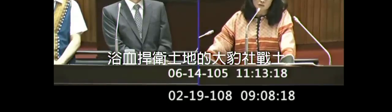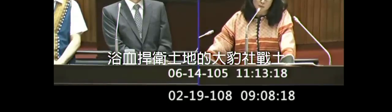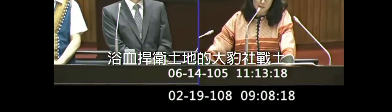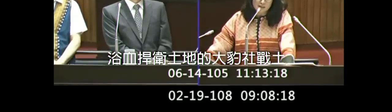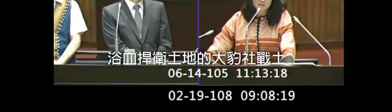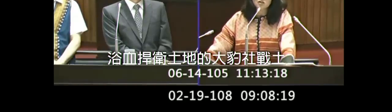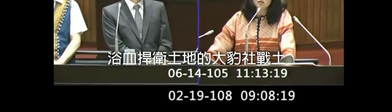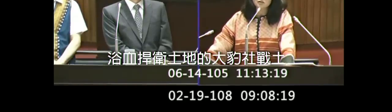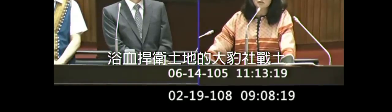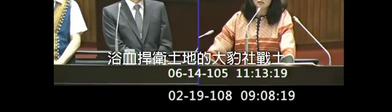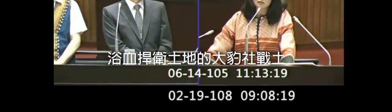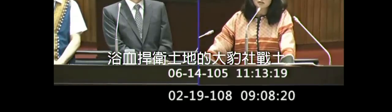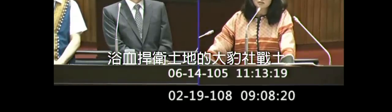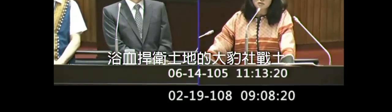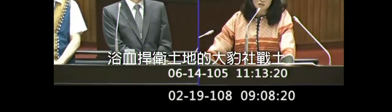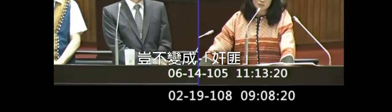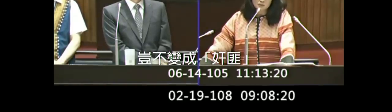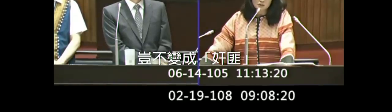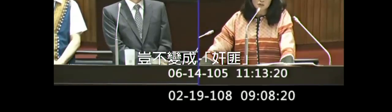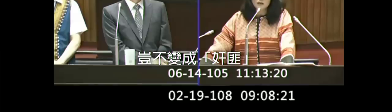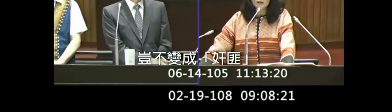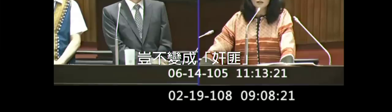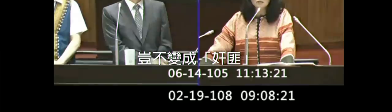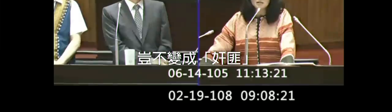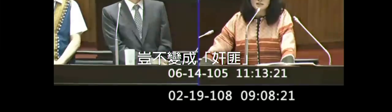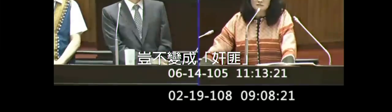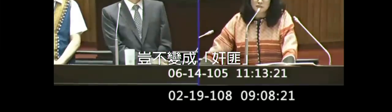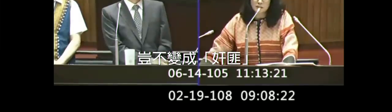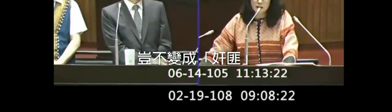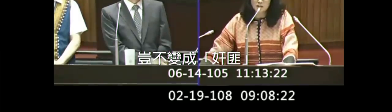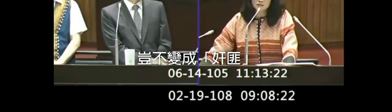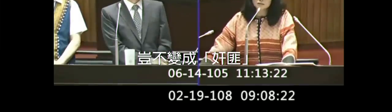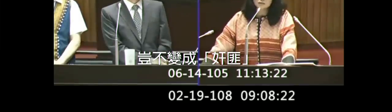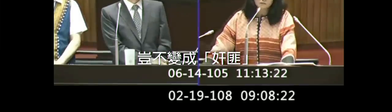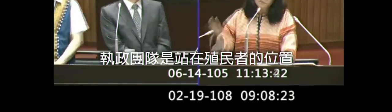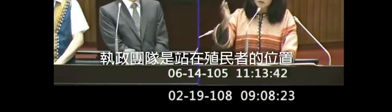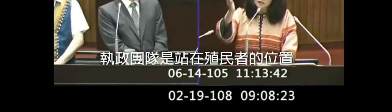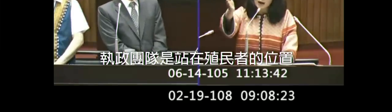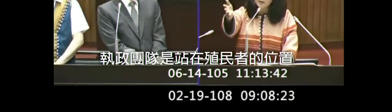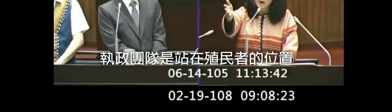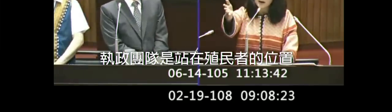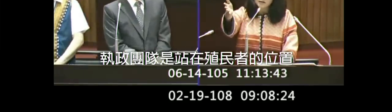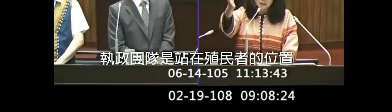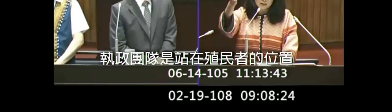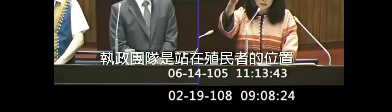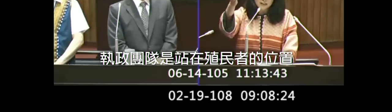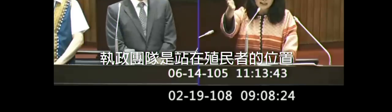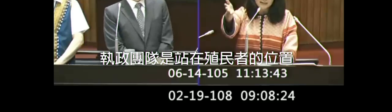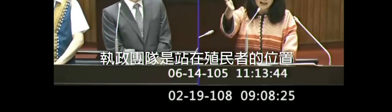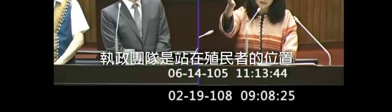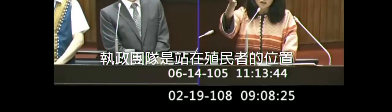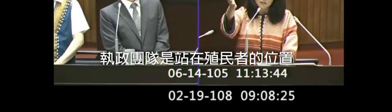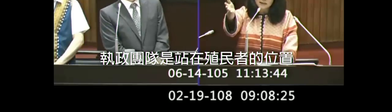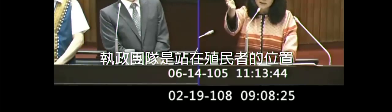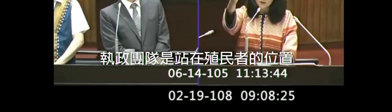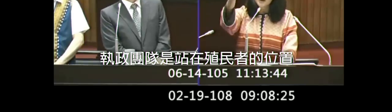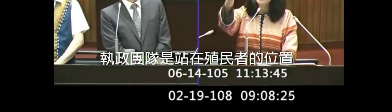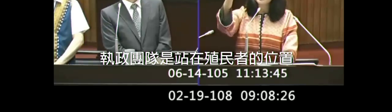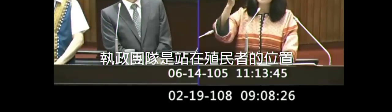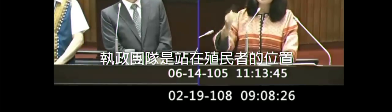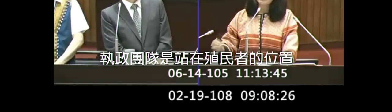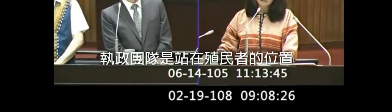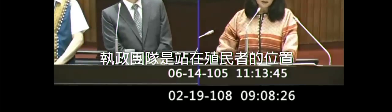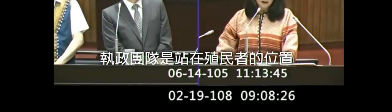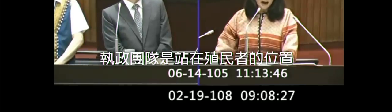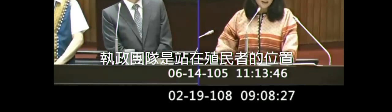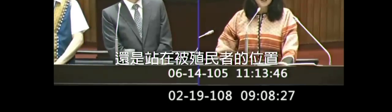大报社的我们的战士，既不成为了奸匪吗？执政团队，您是站在殖民者